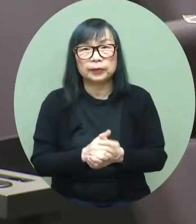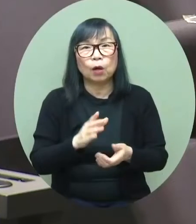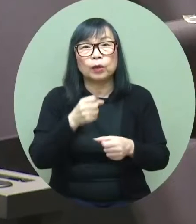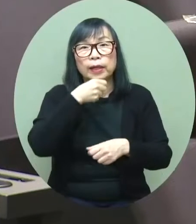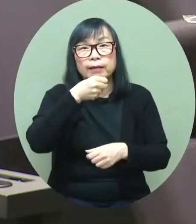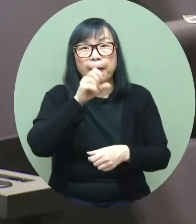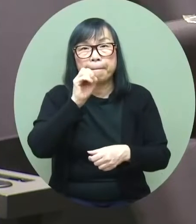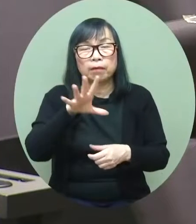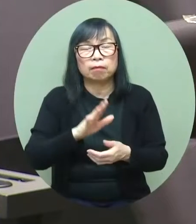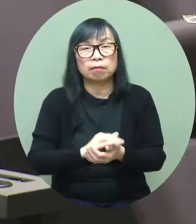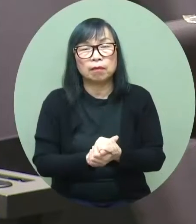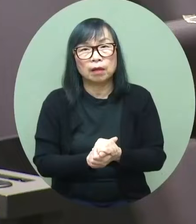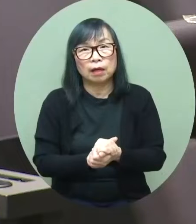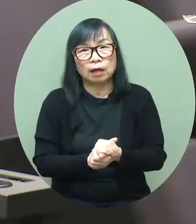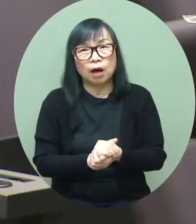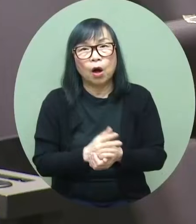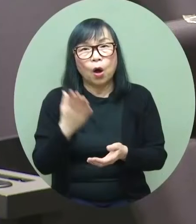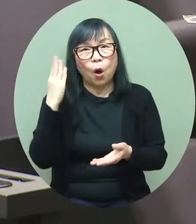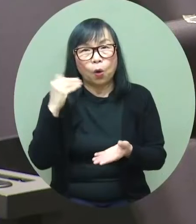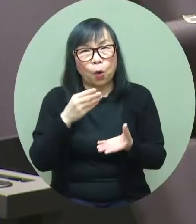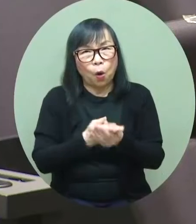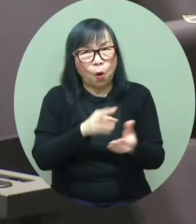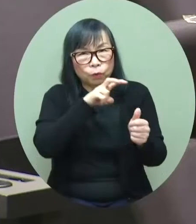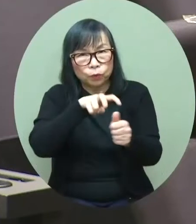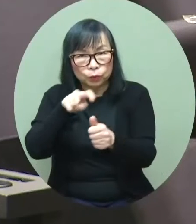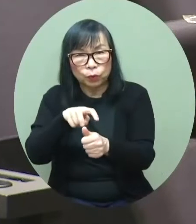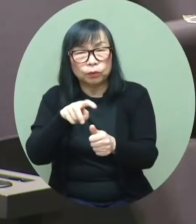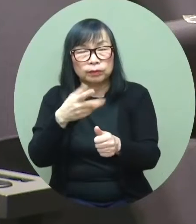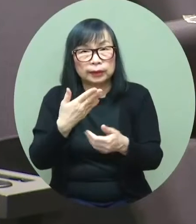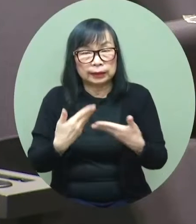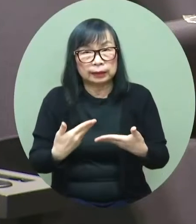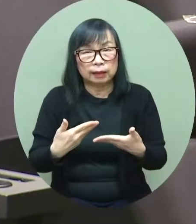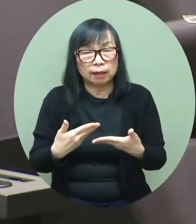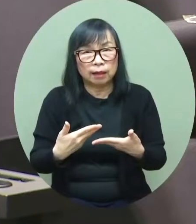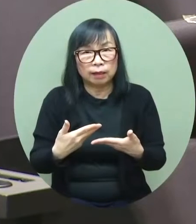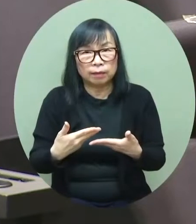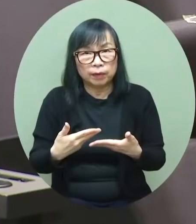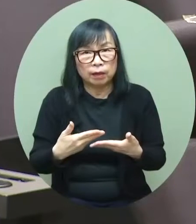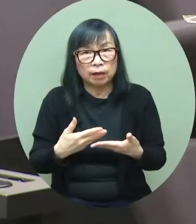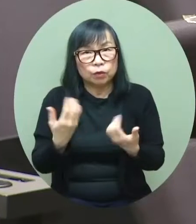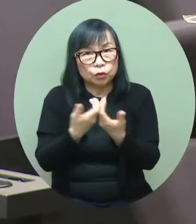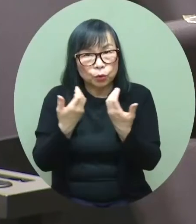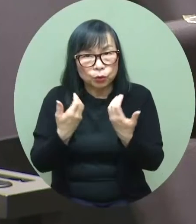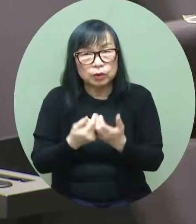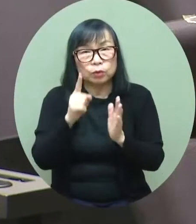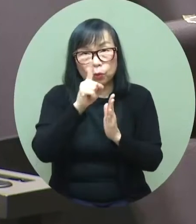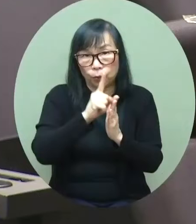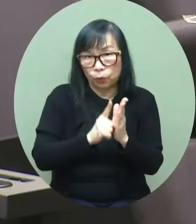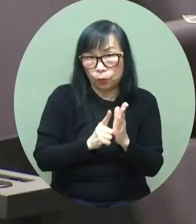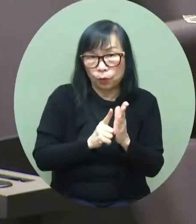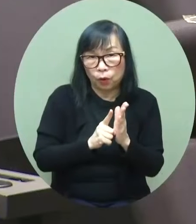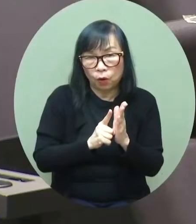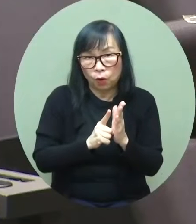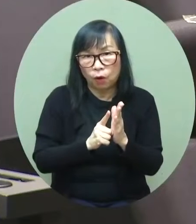問到，就係講緊呢一個嘅個案追蹤啦。其實去到因為而家嗰個見到。那個數字都是回落緊啦，去到一